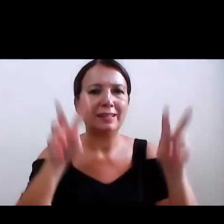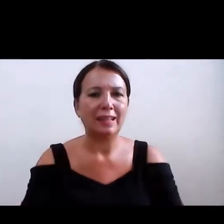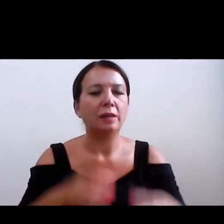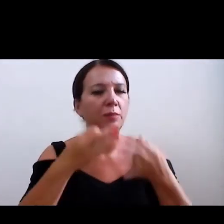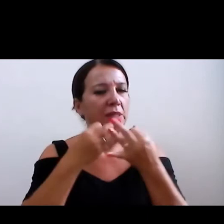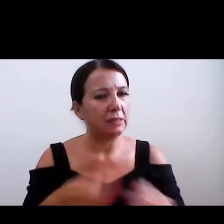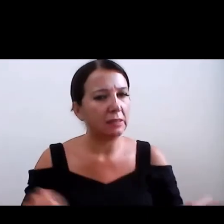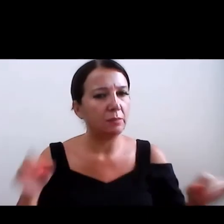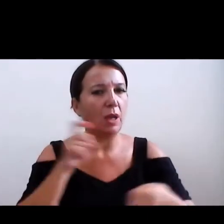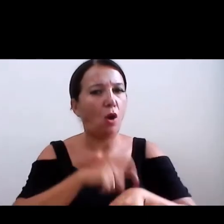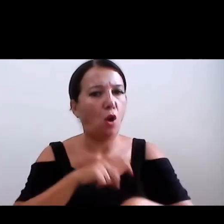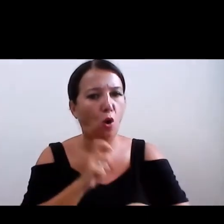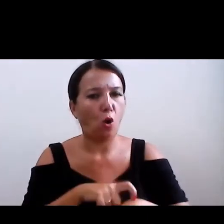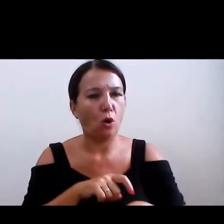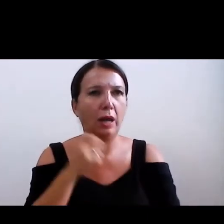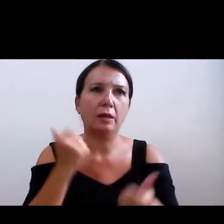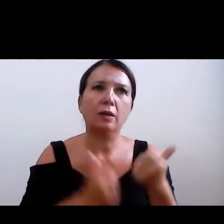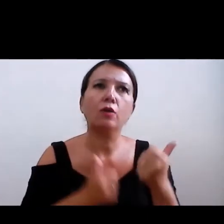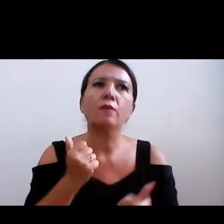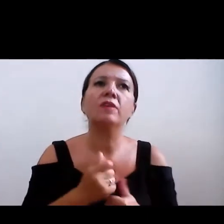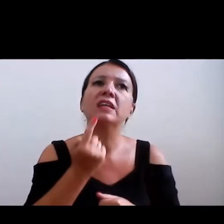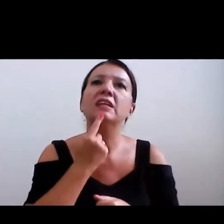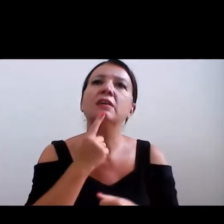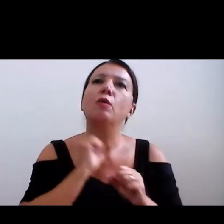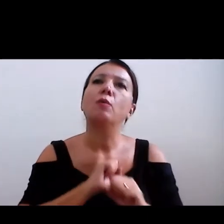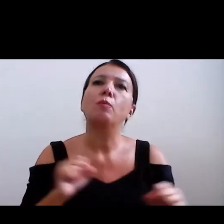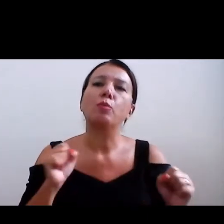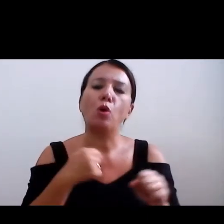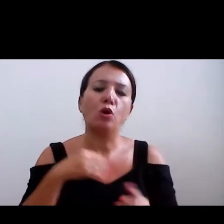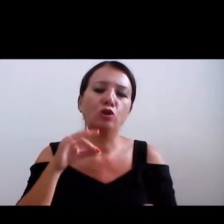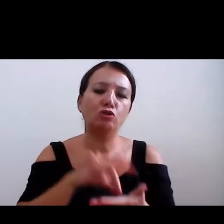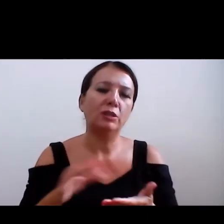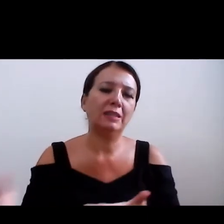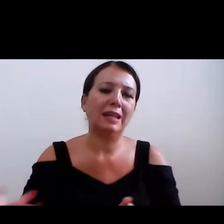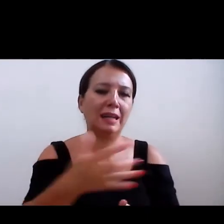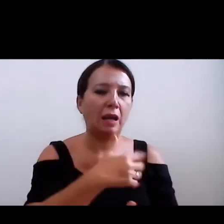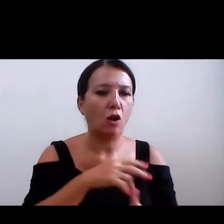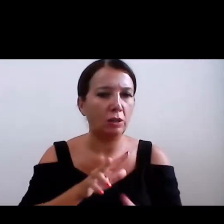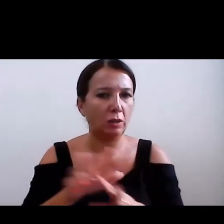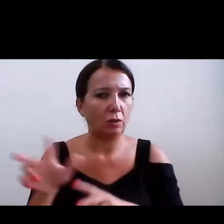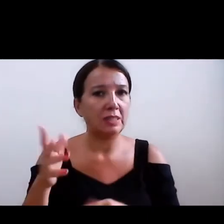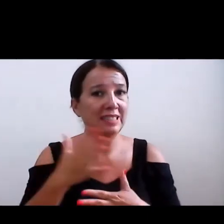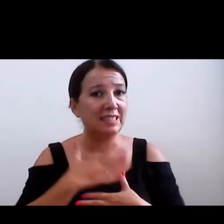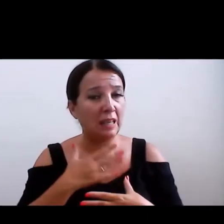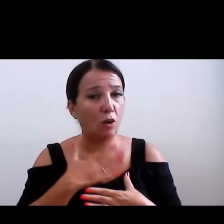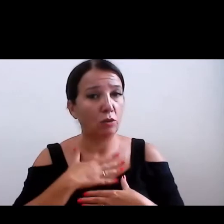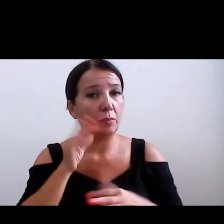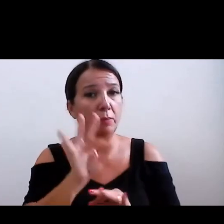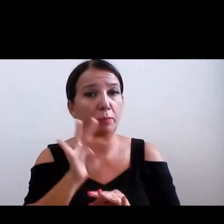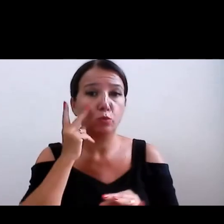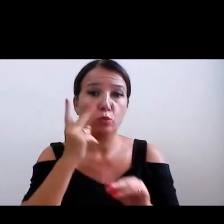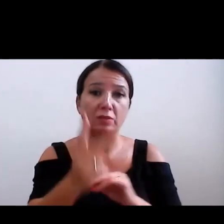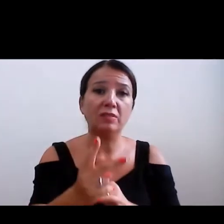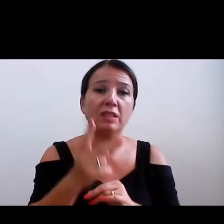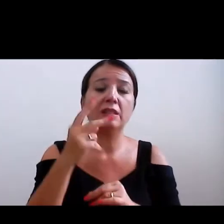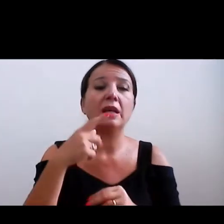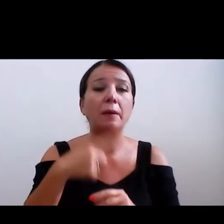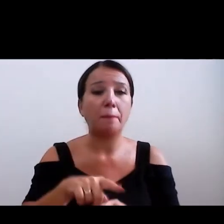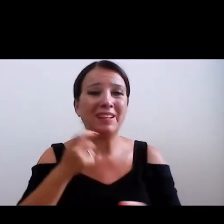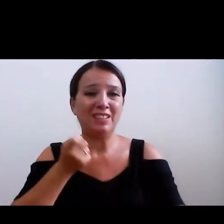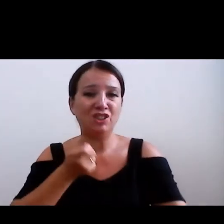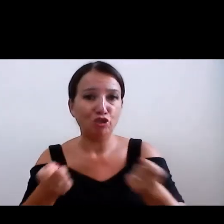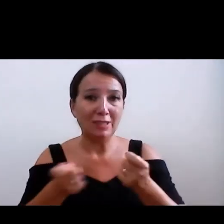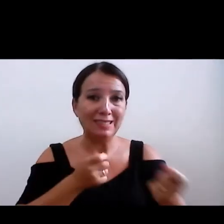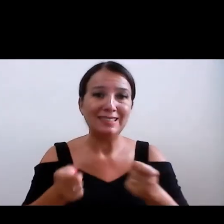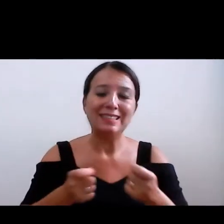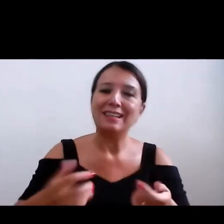disponibilità oraria rispetto a quelli che potrebbero essere centri di raccolta comunali. Quindi, secondo me, sotto questo punto di vista, per gestire la raccolta